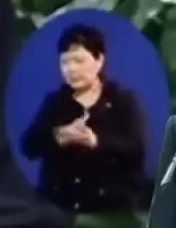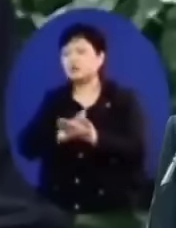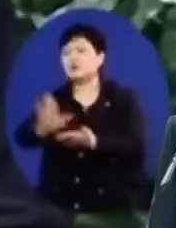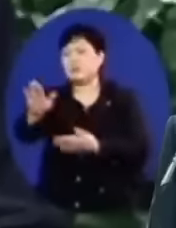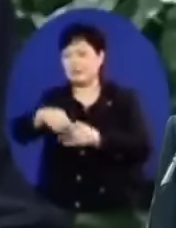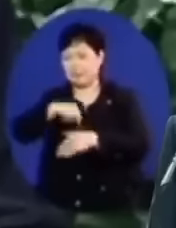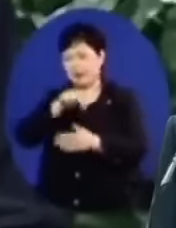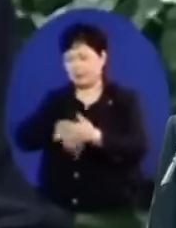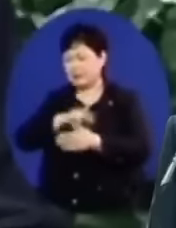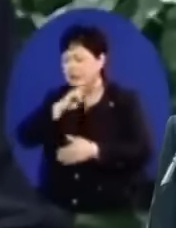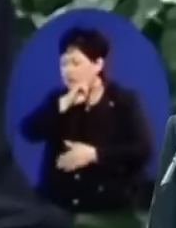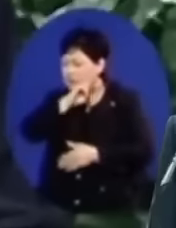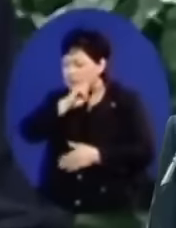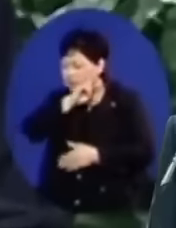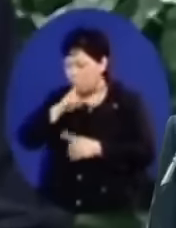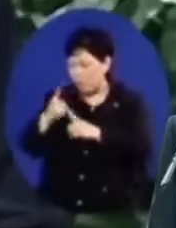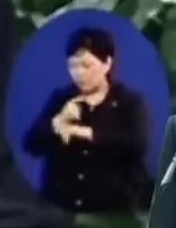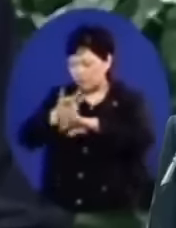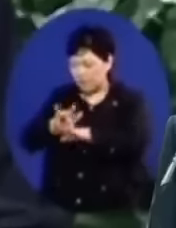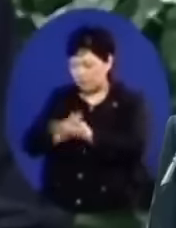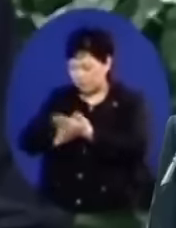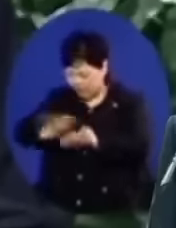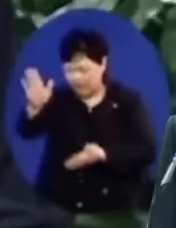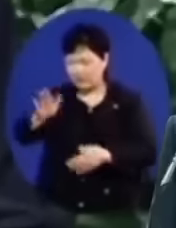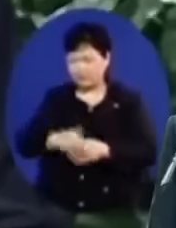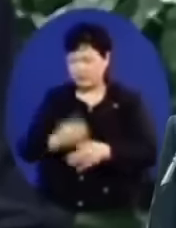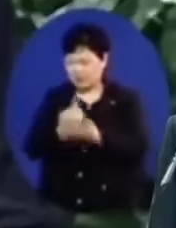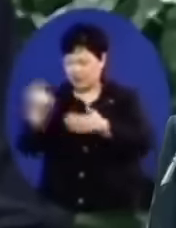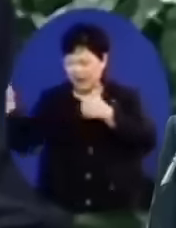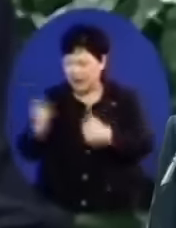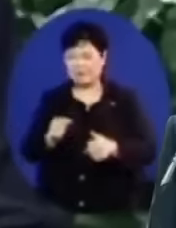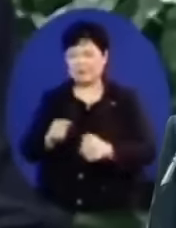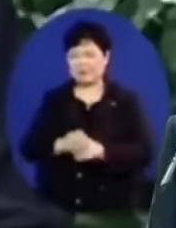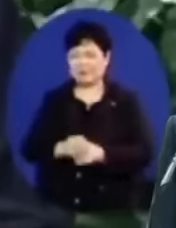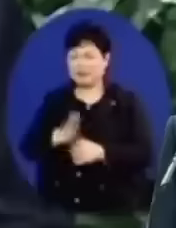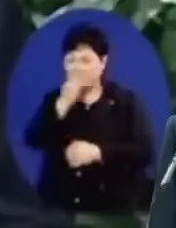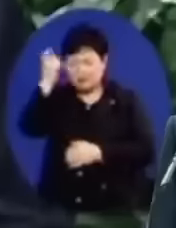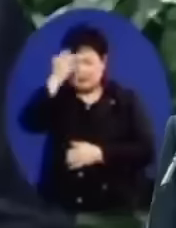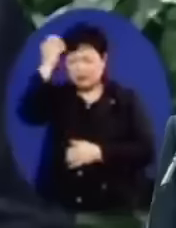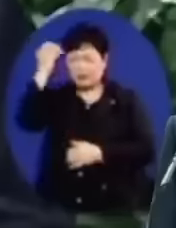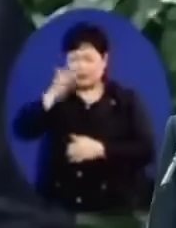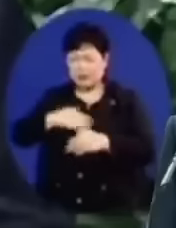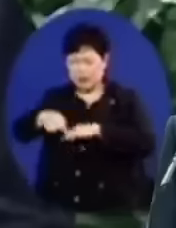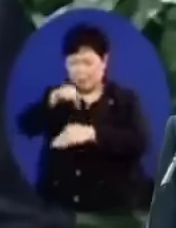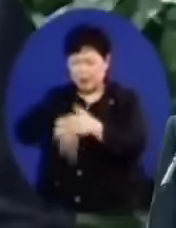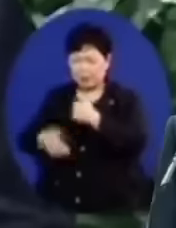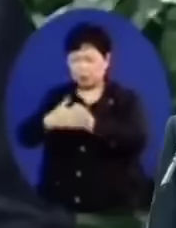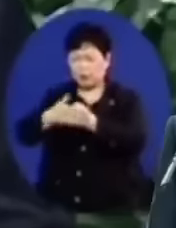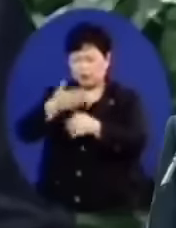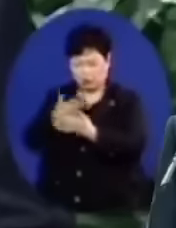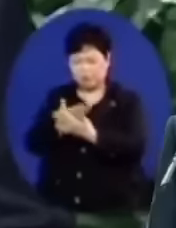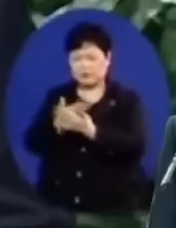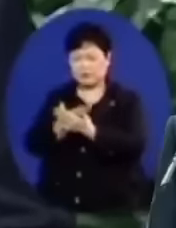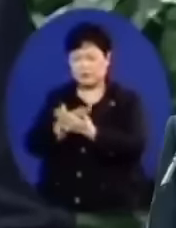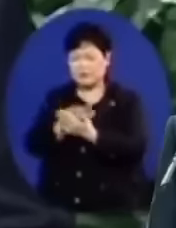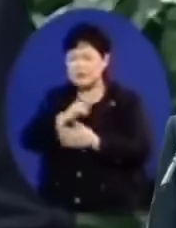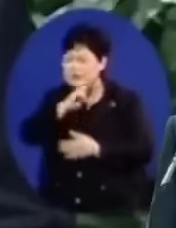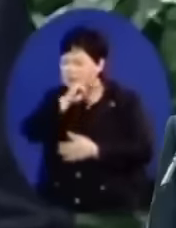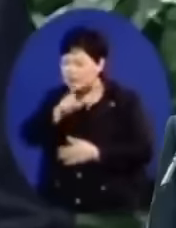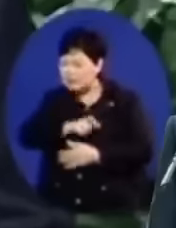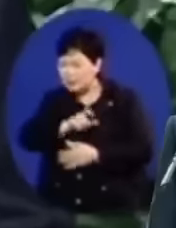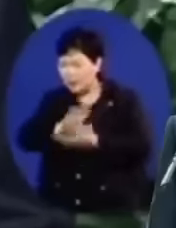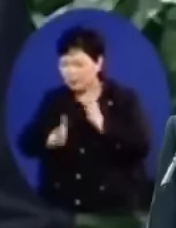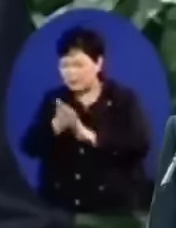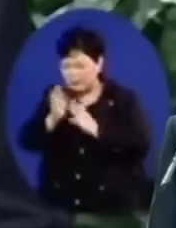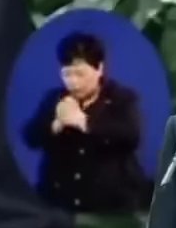내 마음에 의심을 가져오는 원수 마귀는 물러가라. 떠나가라. 성령이여 내 마음을 도와주셔서 의심하지 않고